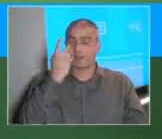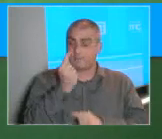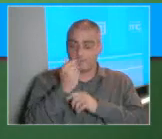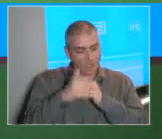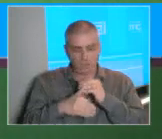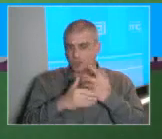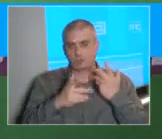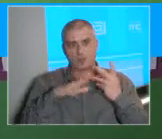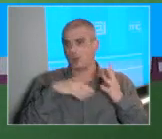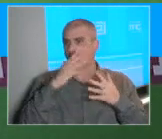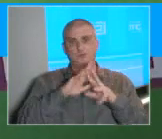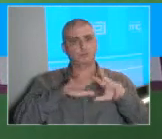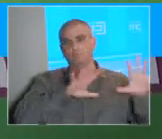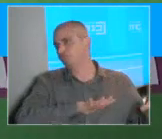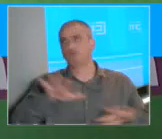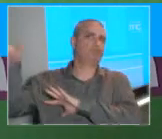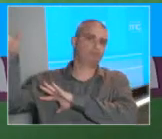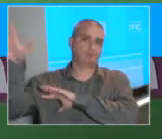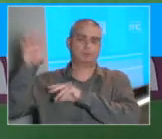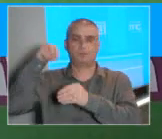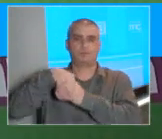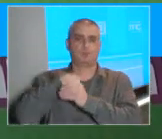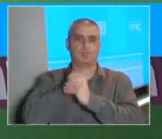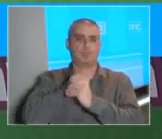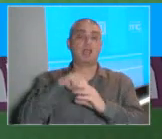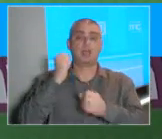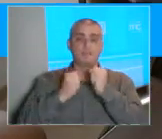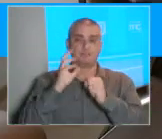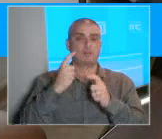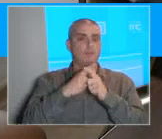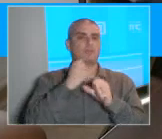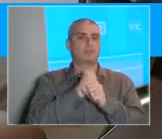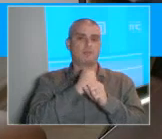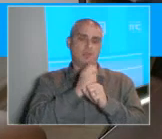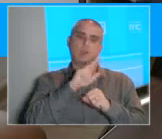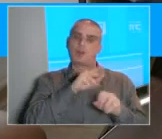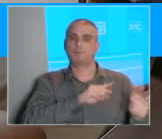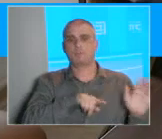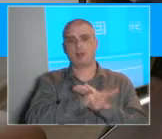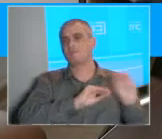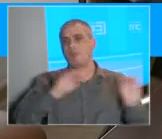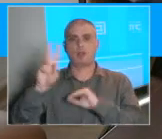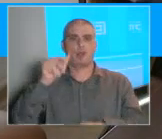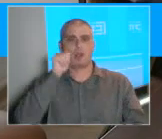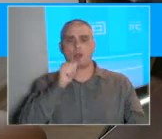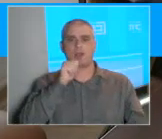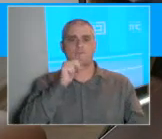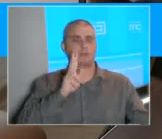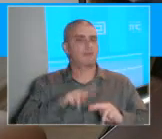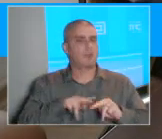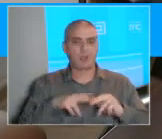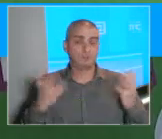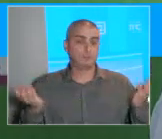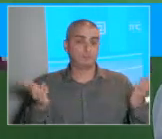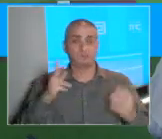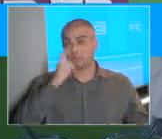ברגע האחרון יכול להיווצר צונאמי, ובוחרים גם ממרץ וגם מהעבודה, עלולים לברוח לכחול לבן. ואז יכול